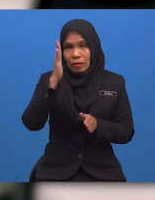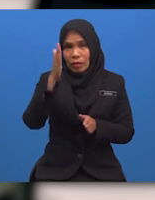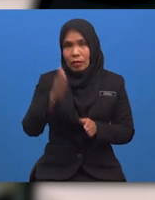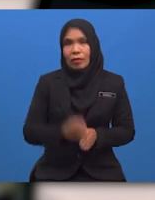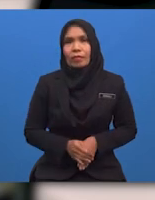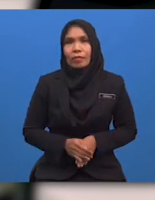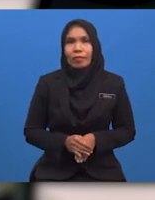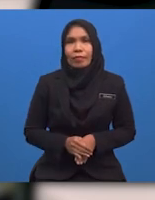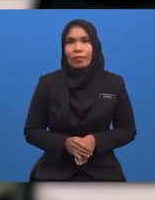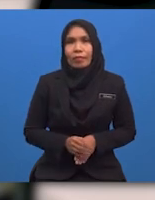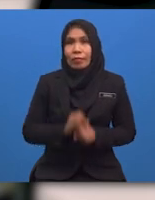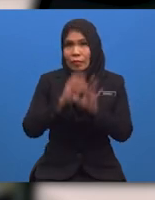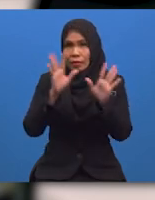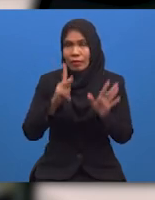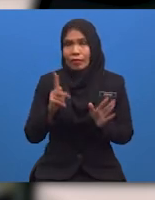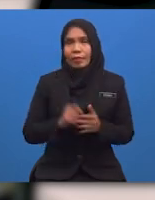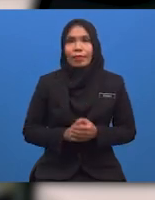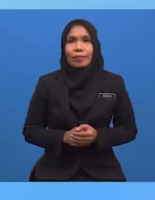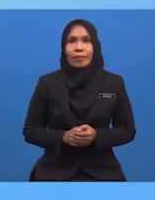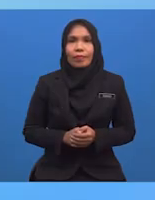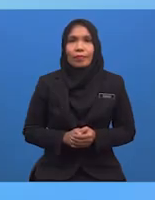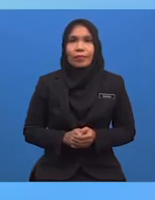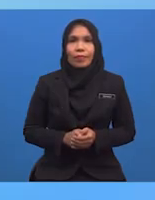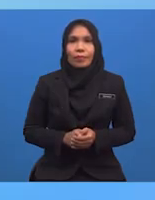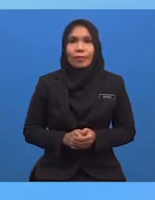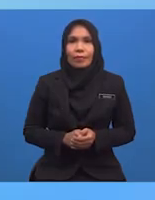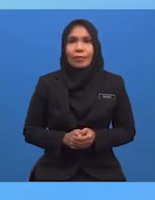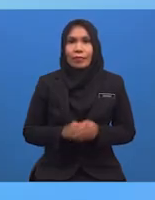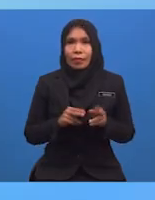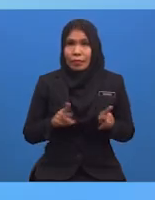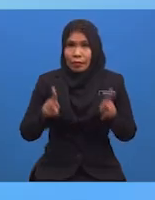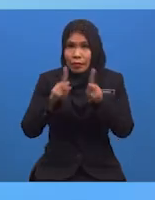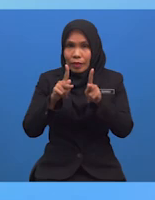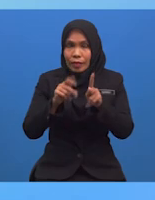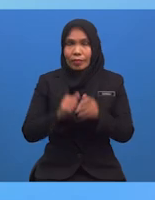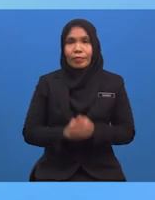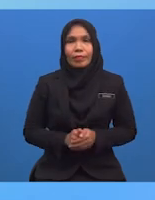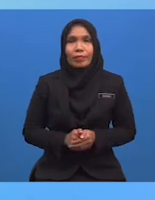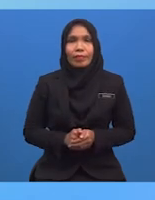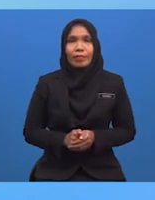lanjut berkaitan sumber hasil kerajaan. Pentingkah sumber hasil ini?